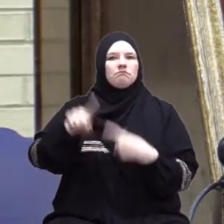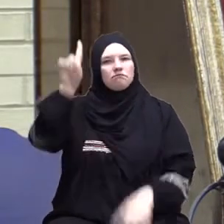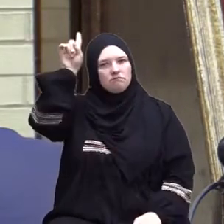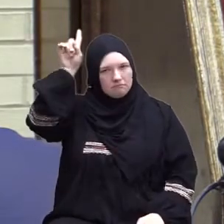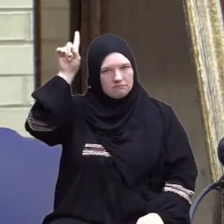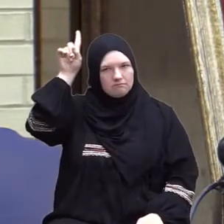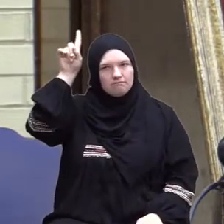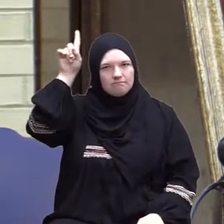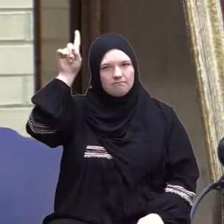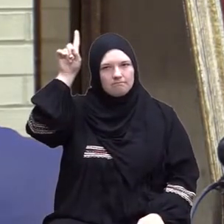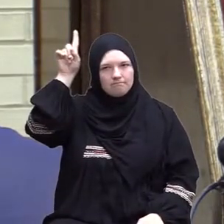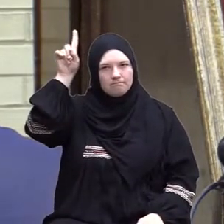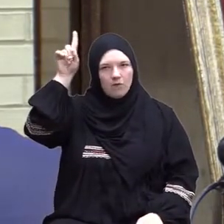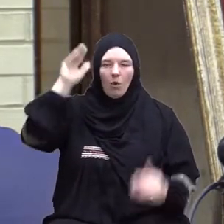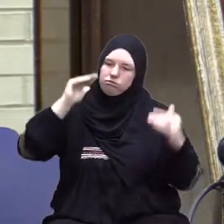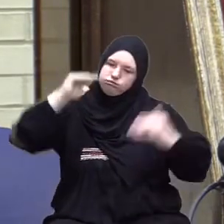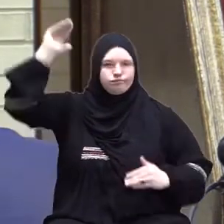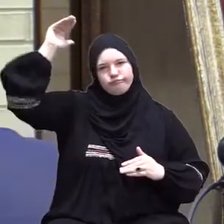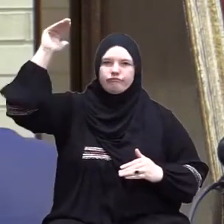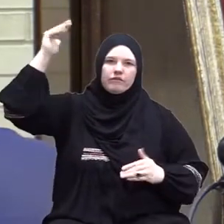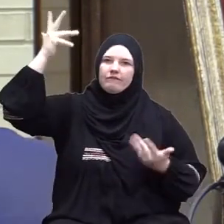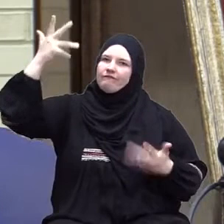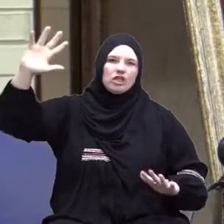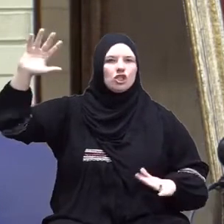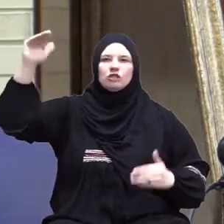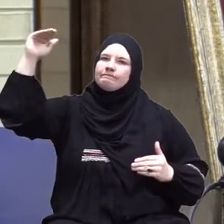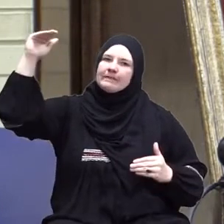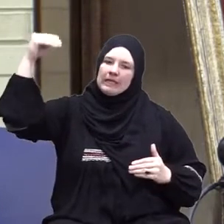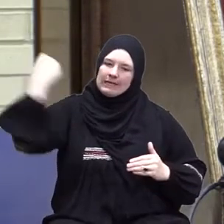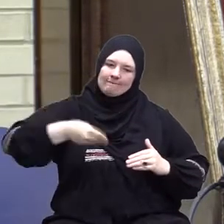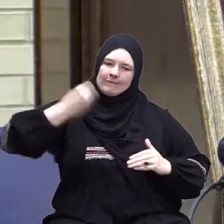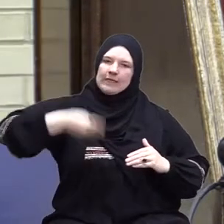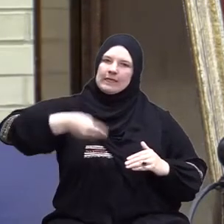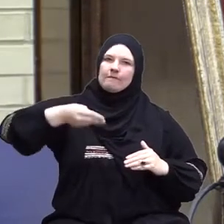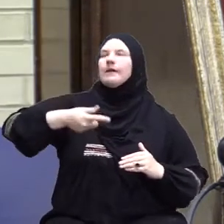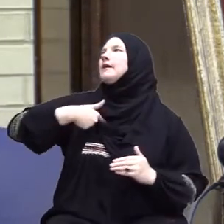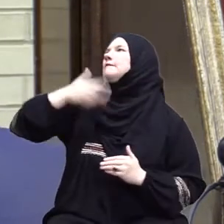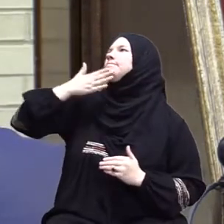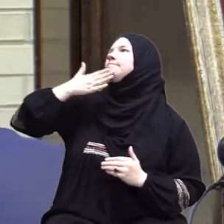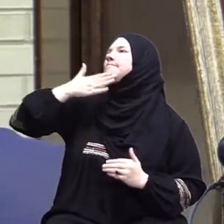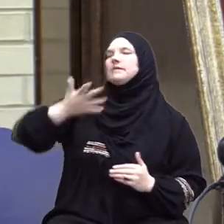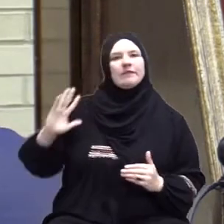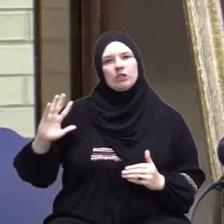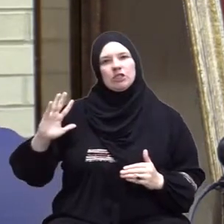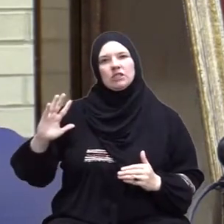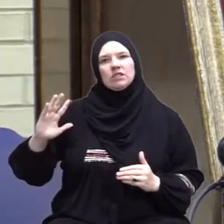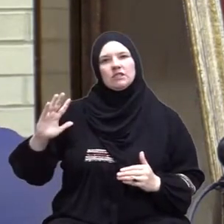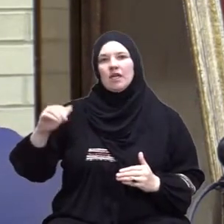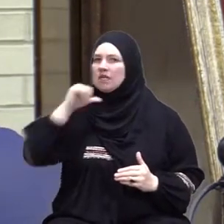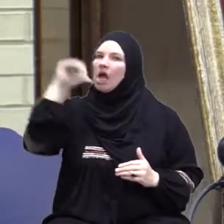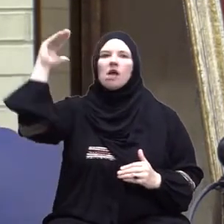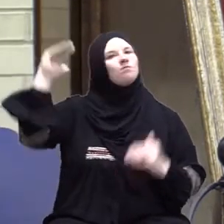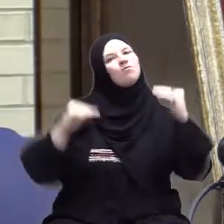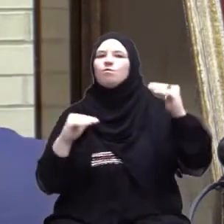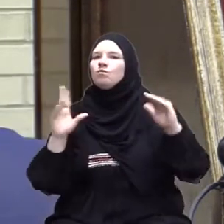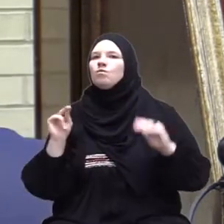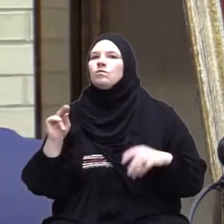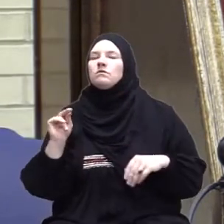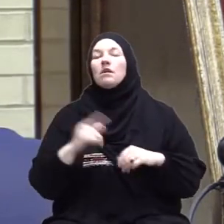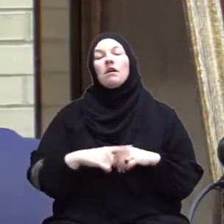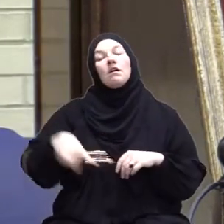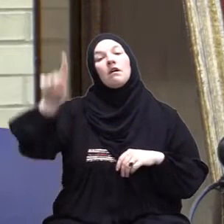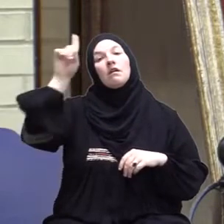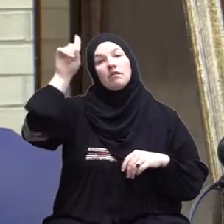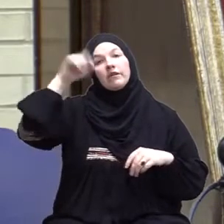So, وَأَوْفُوا بِعَهْدِي أُوفِ بِعَهْدِكُمْ وَإِيَّايَ فَرْهَبُونَ. Allah subhanahu wa ta'ala in